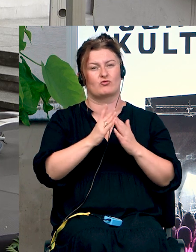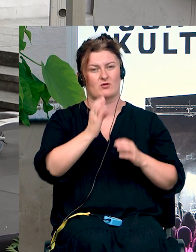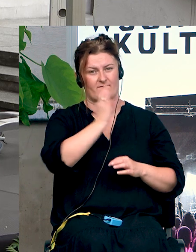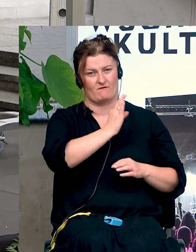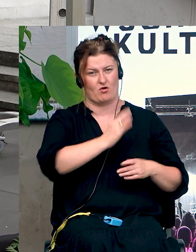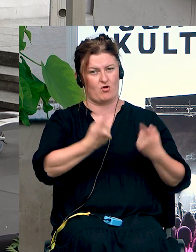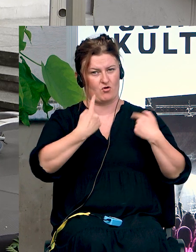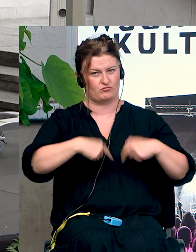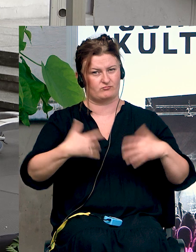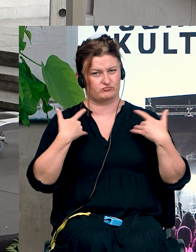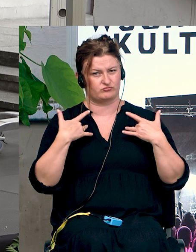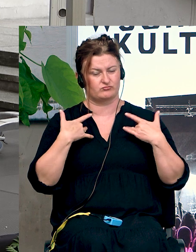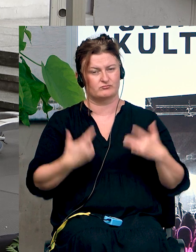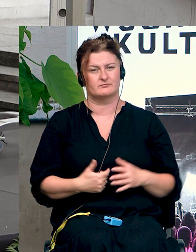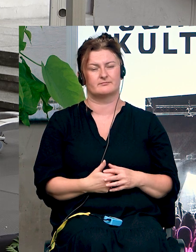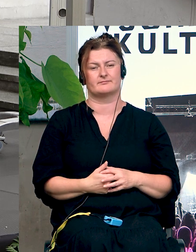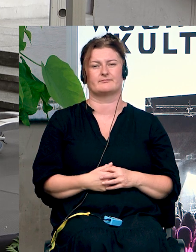twoich osobistych przeżyć?